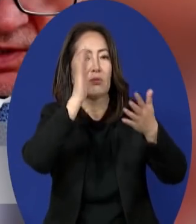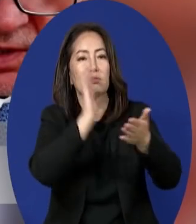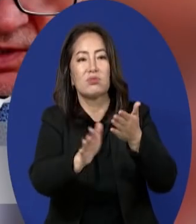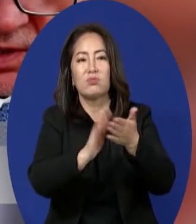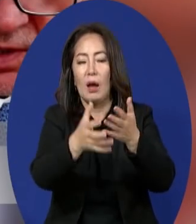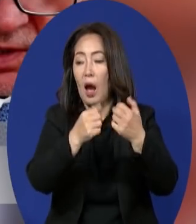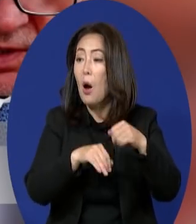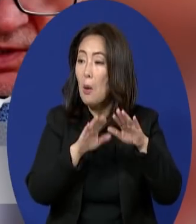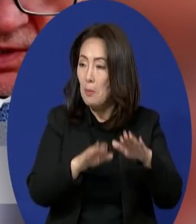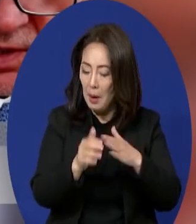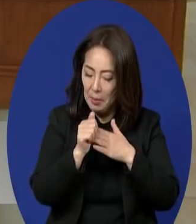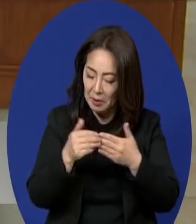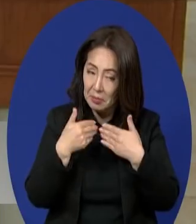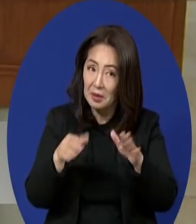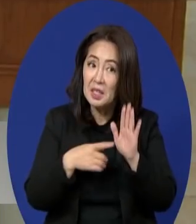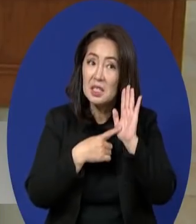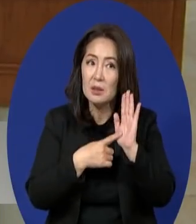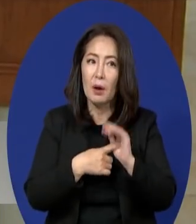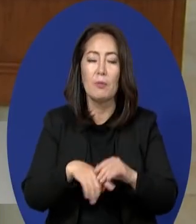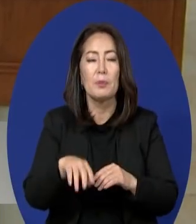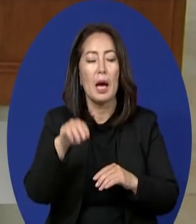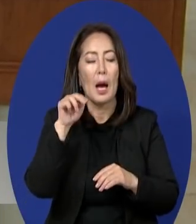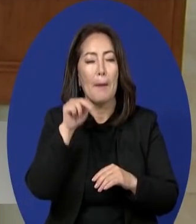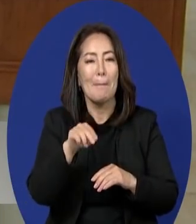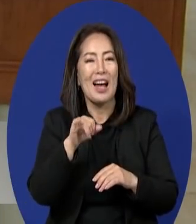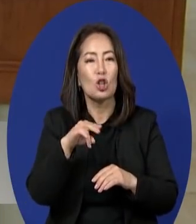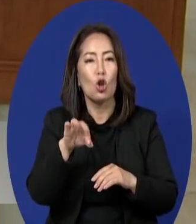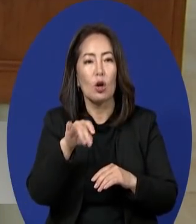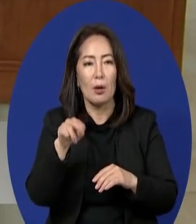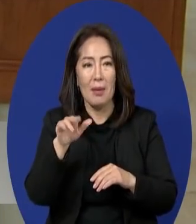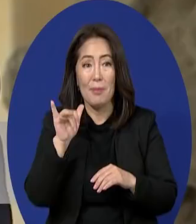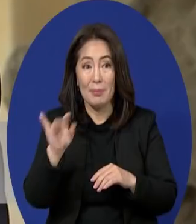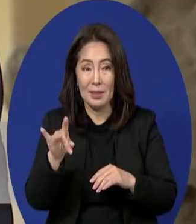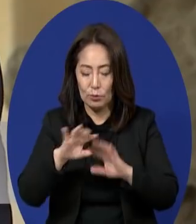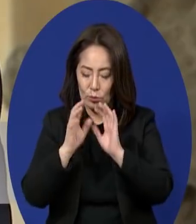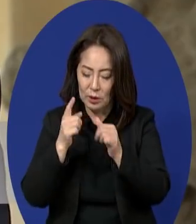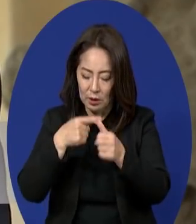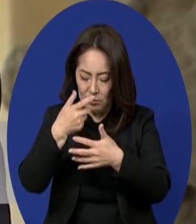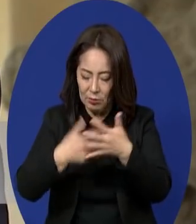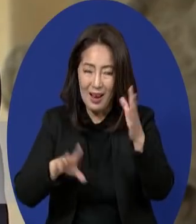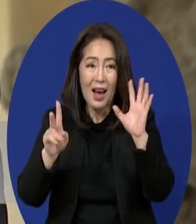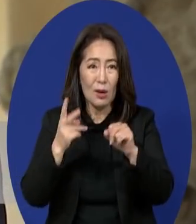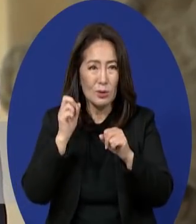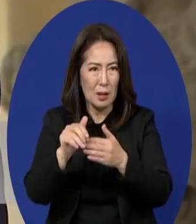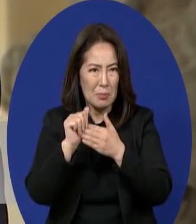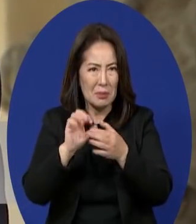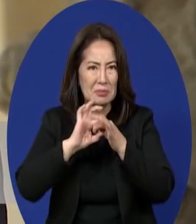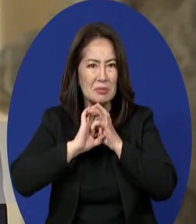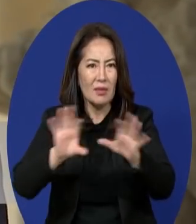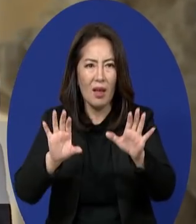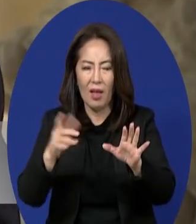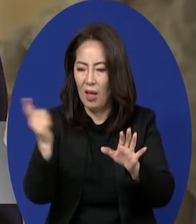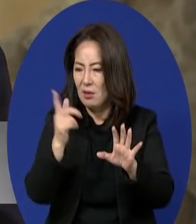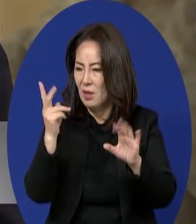худалдаж авсан баримтууд ил болоод байна. За Pandora Papers нэрээр 12 сая гаруй баримт материалыг ил болгосон түүхэнд хамгийн олон тооны